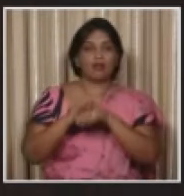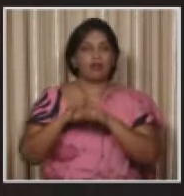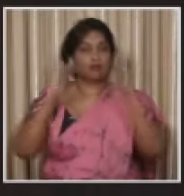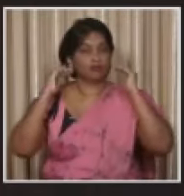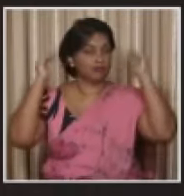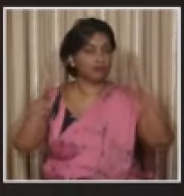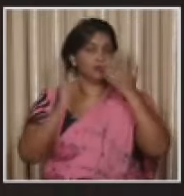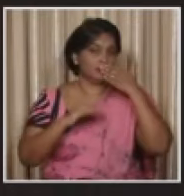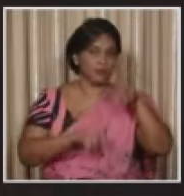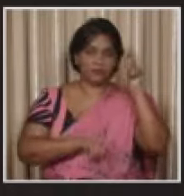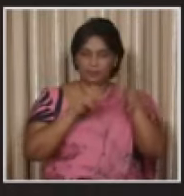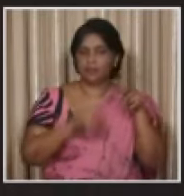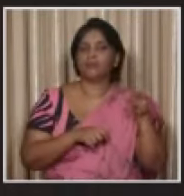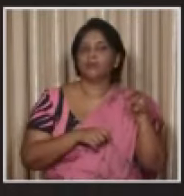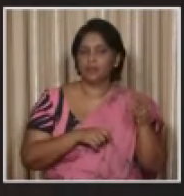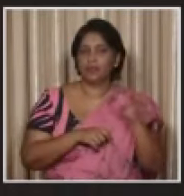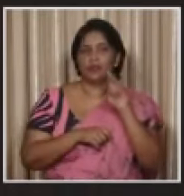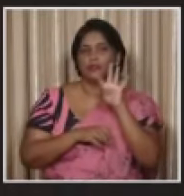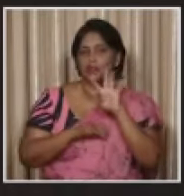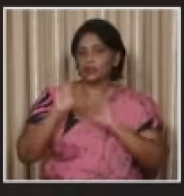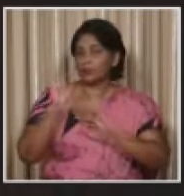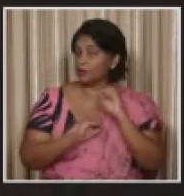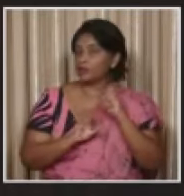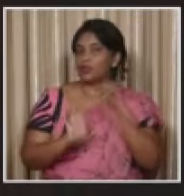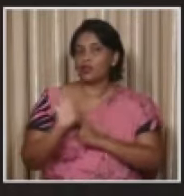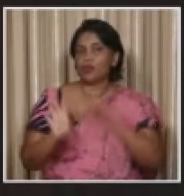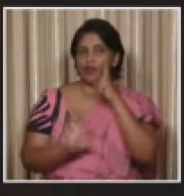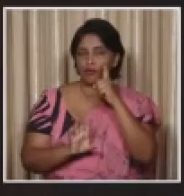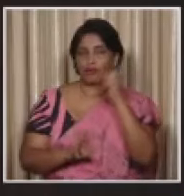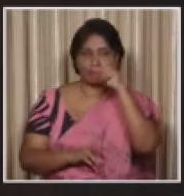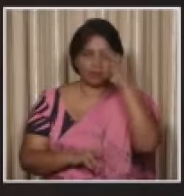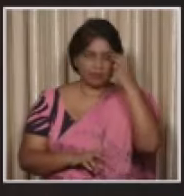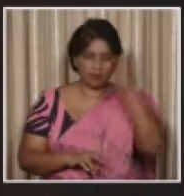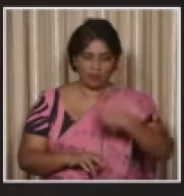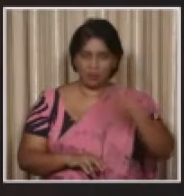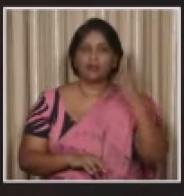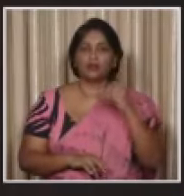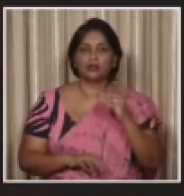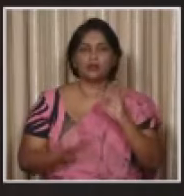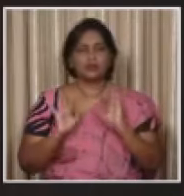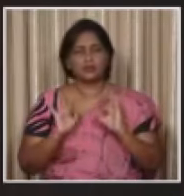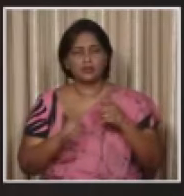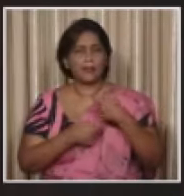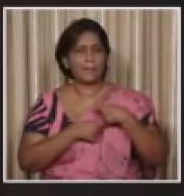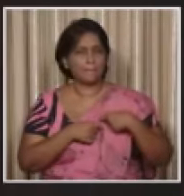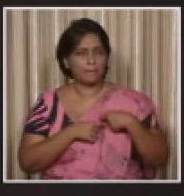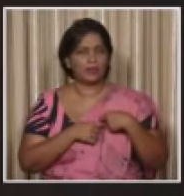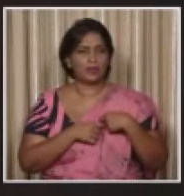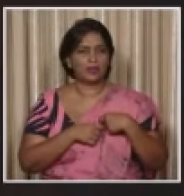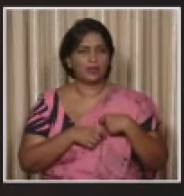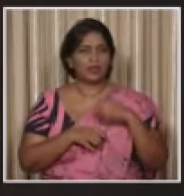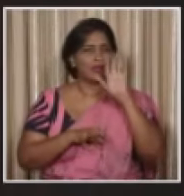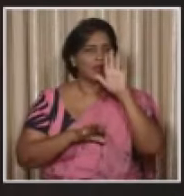Me ihala nila dari. Eta siyata visi atrai, awur uddakata wedi karala tiyan. Deka, saman nisul sewa kata, wedi wala tiyan ne